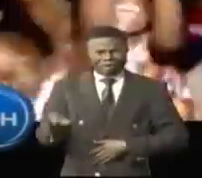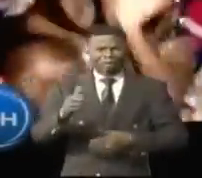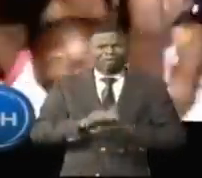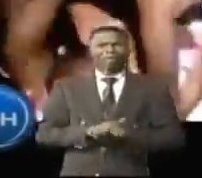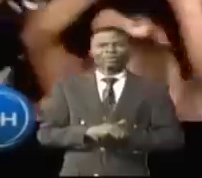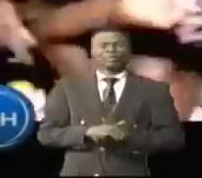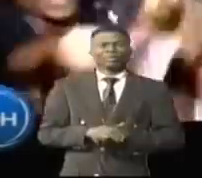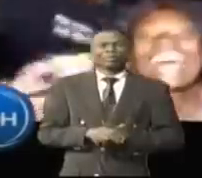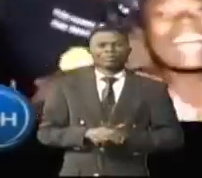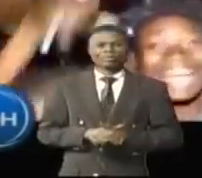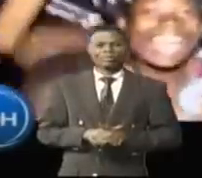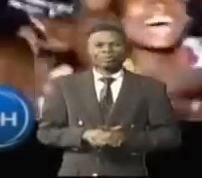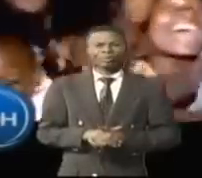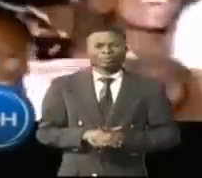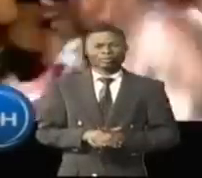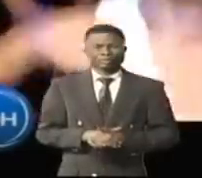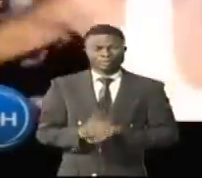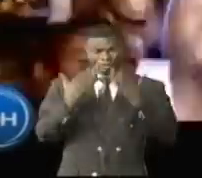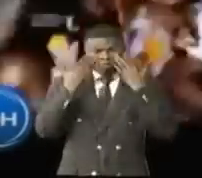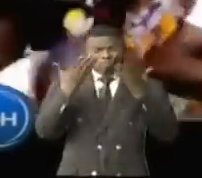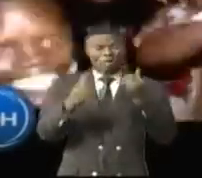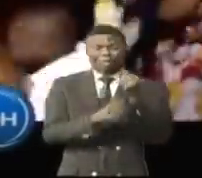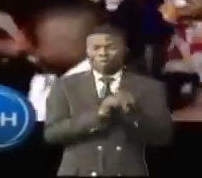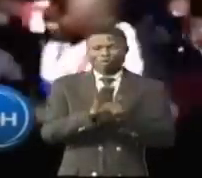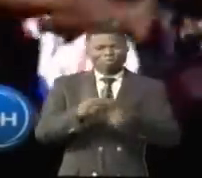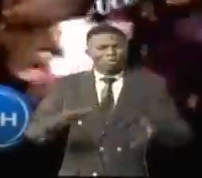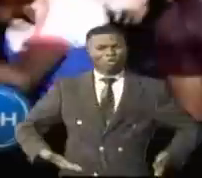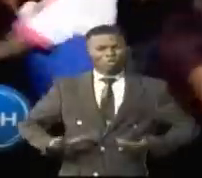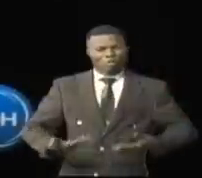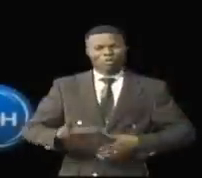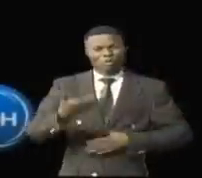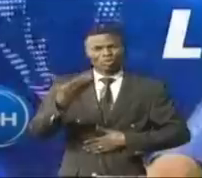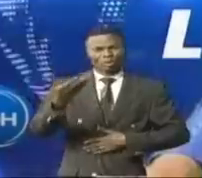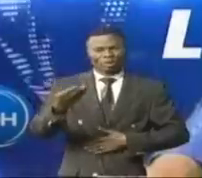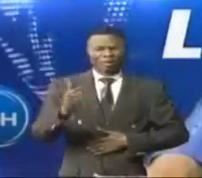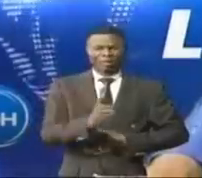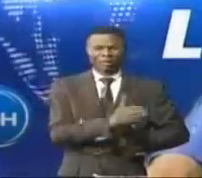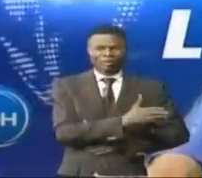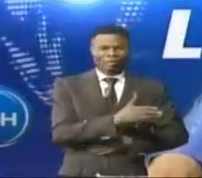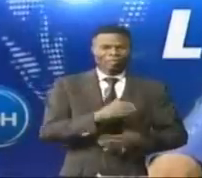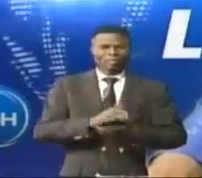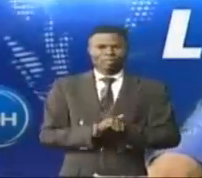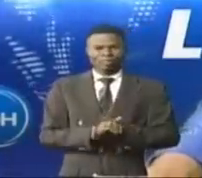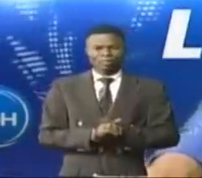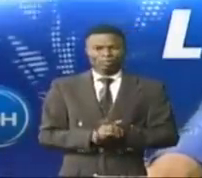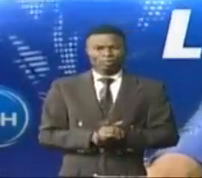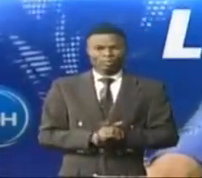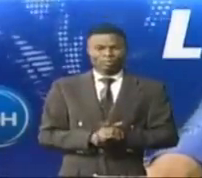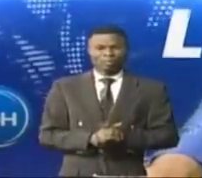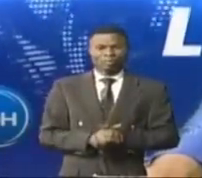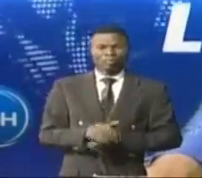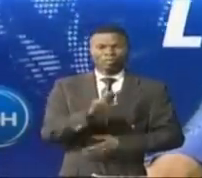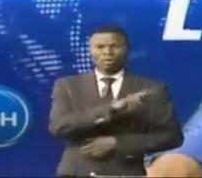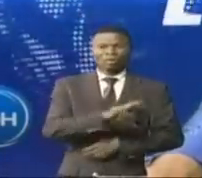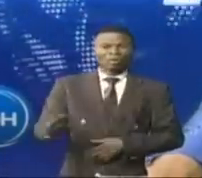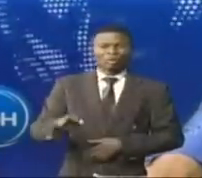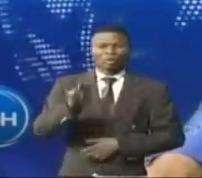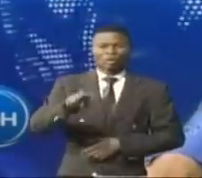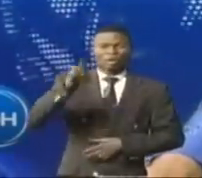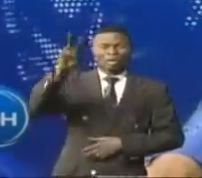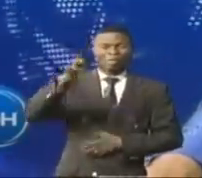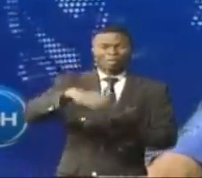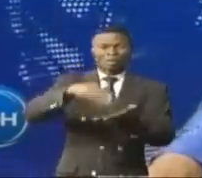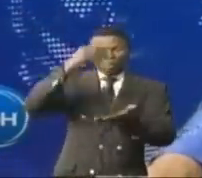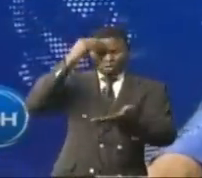Yeah. Ils étaient plus de 2 millions d'élèves